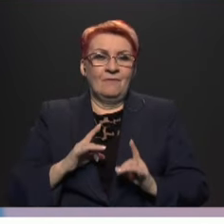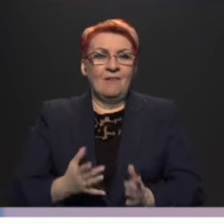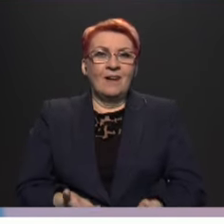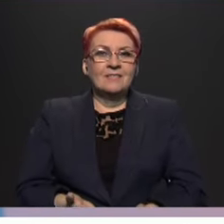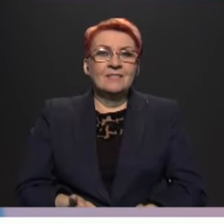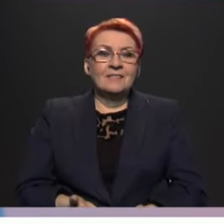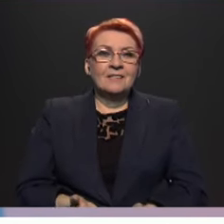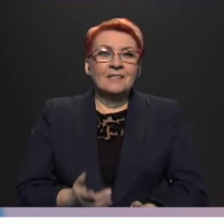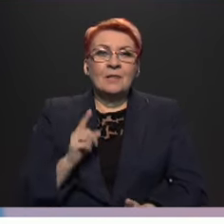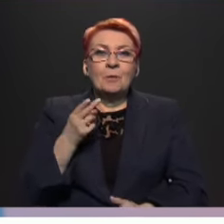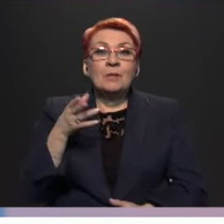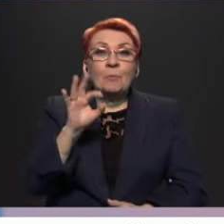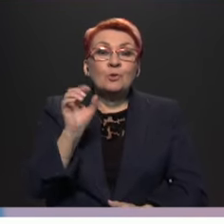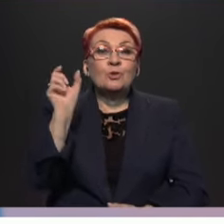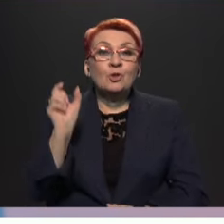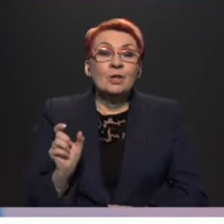что человек